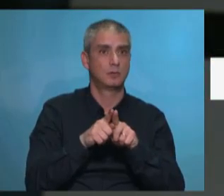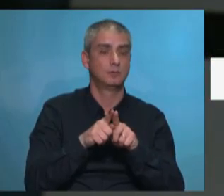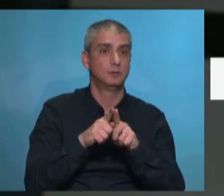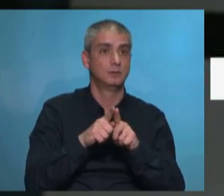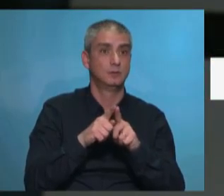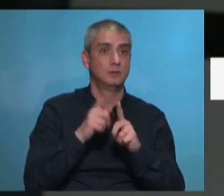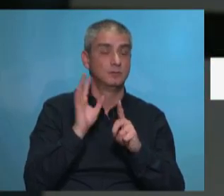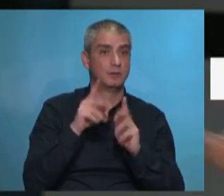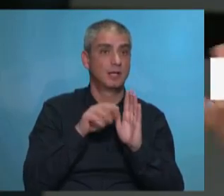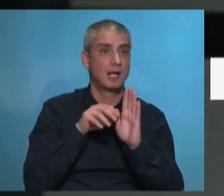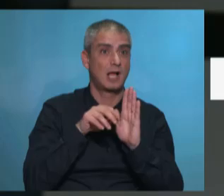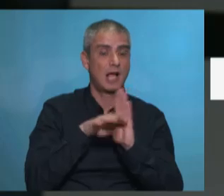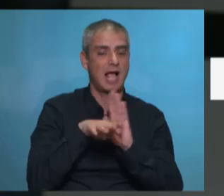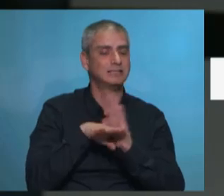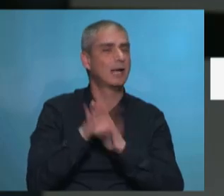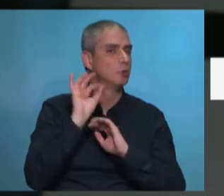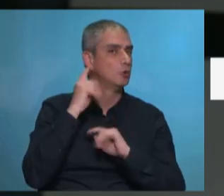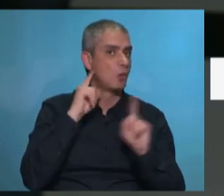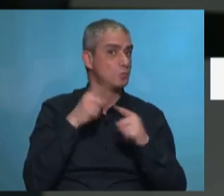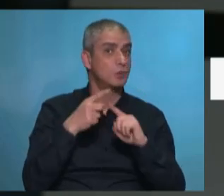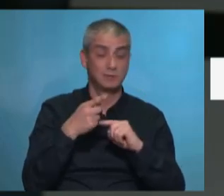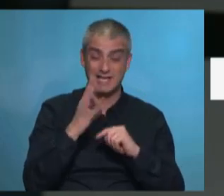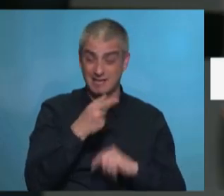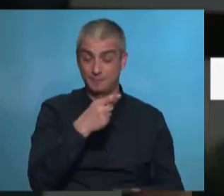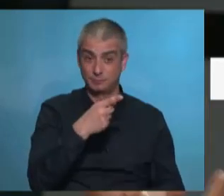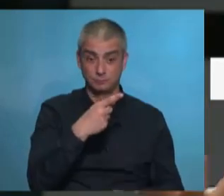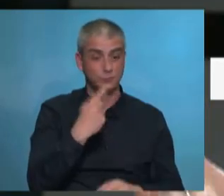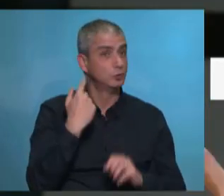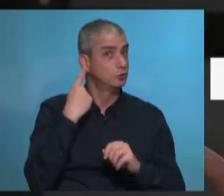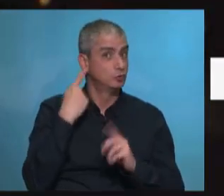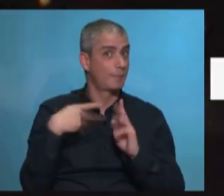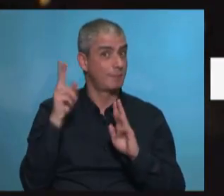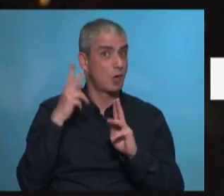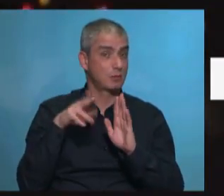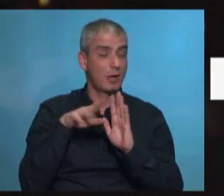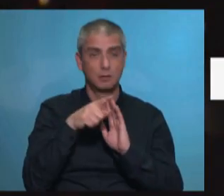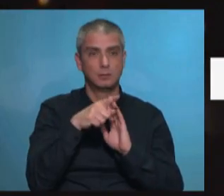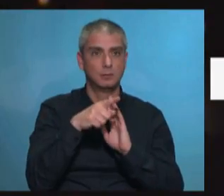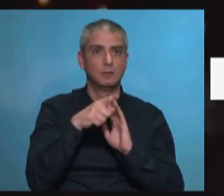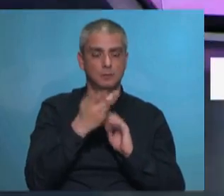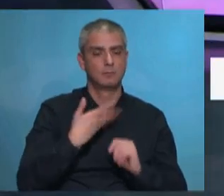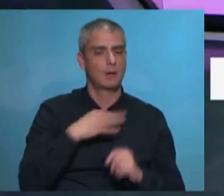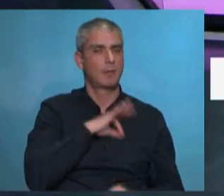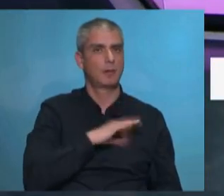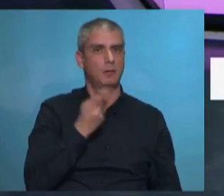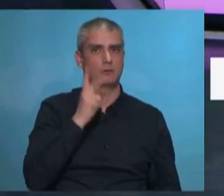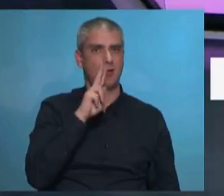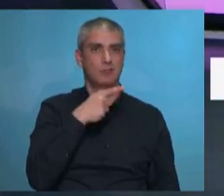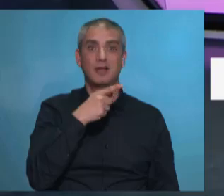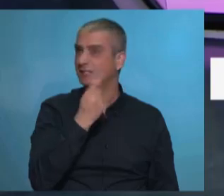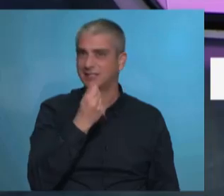אולי אפשר לתרגם לזה להזרמות. אבל ככל שעושים את זה יותר לך, בעצם אתה מקבל יותר כסף. הכסף הזה הוא